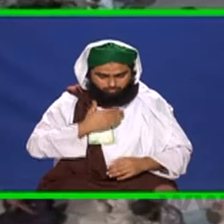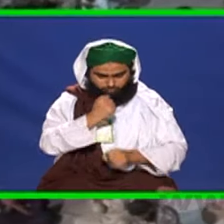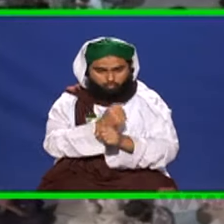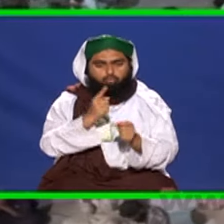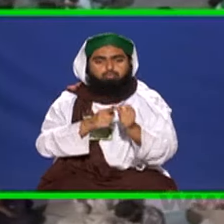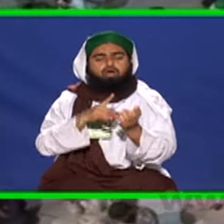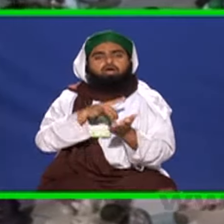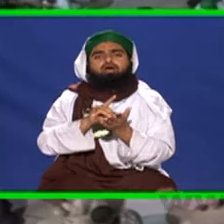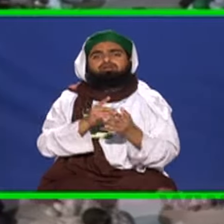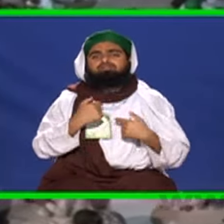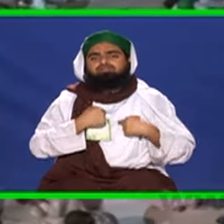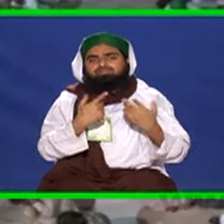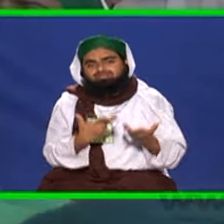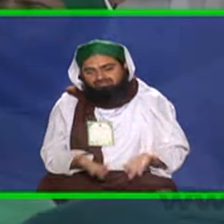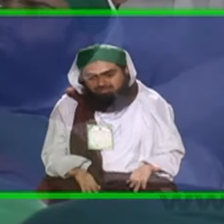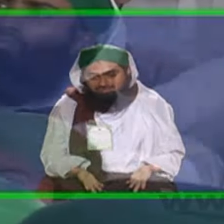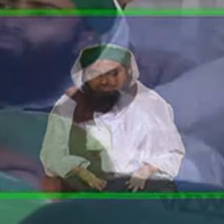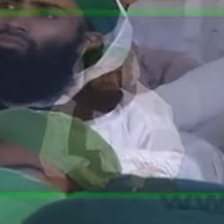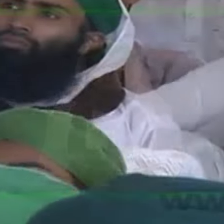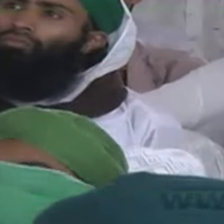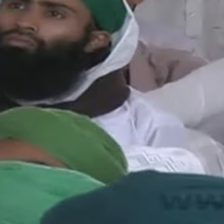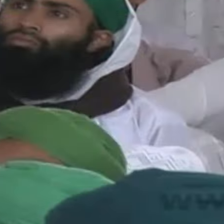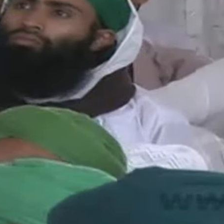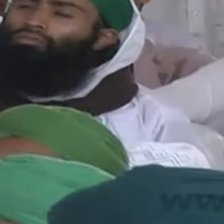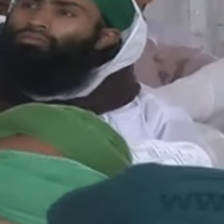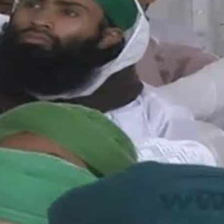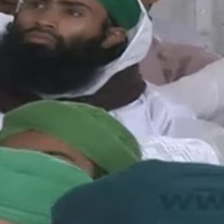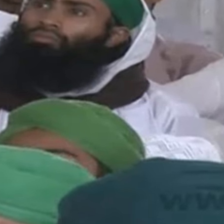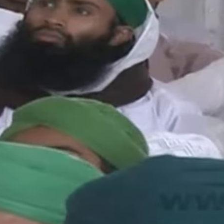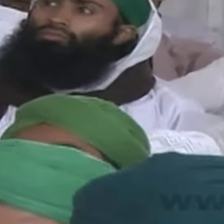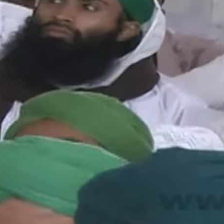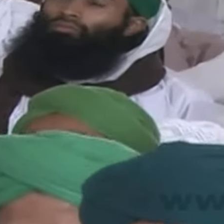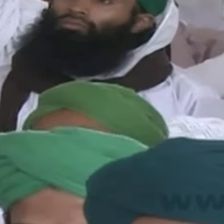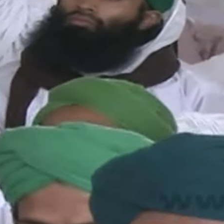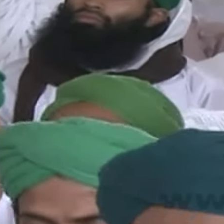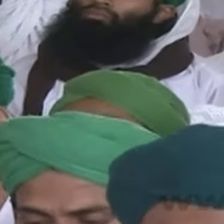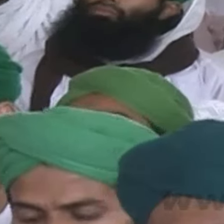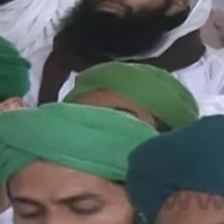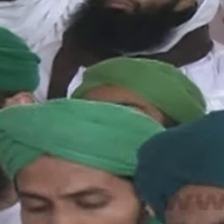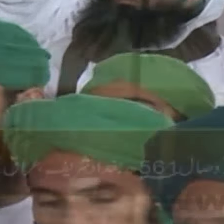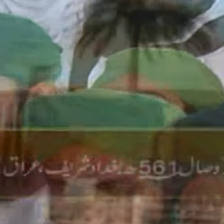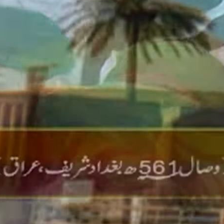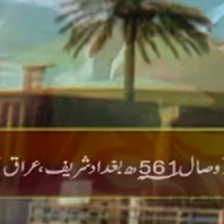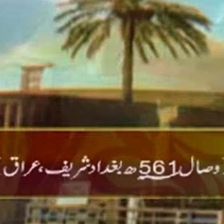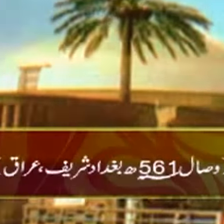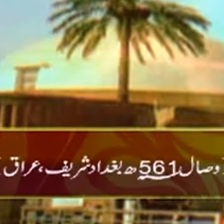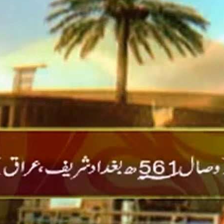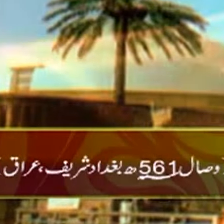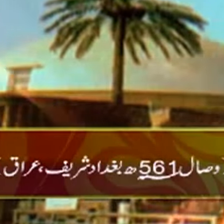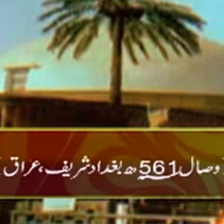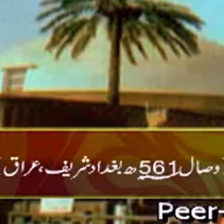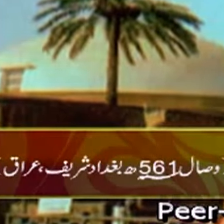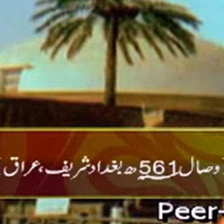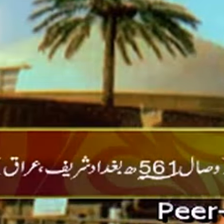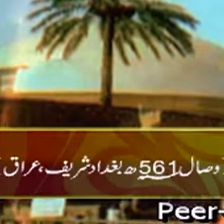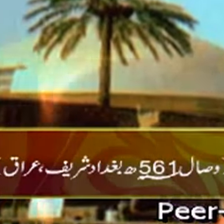تو میرے اسلامی بھائیو، ہمارے لیے اس واقعے میں درس عبرت ہے کہ پیران پیر پیر